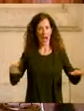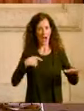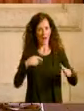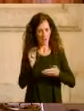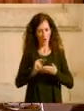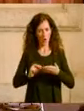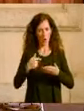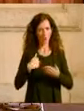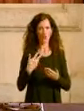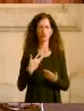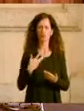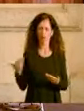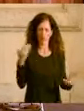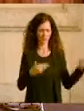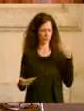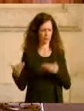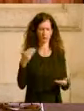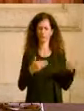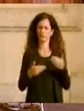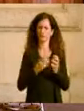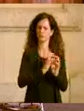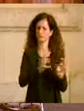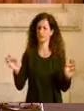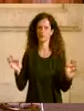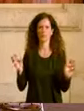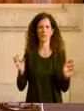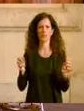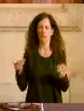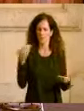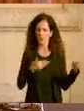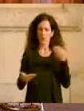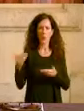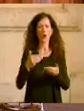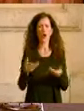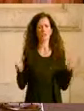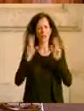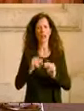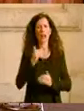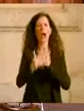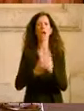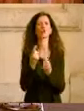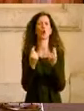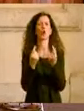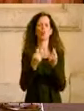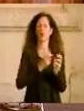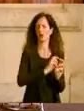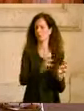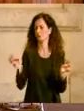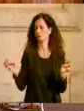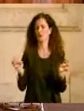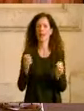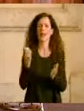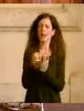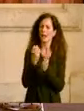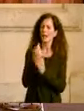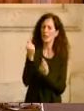varie ipotesi per il rilancio dell'economia, per diciamo creare maggiori risorse per